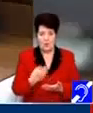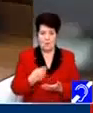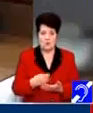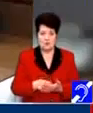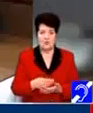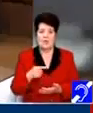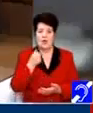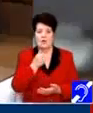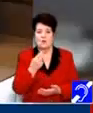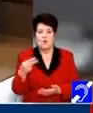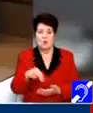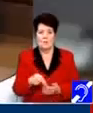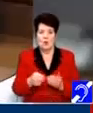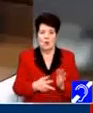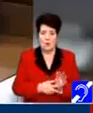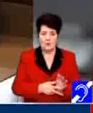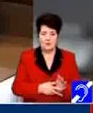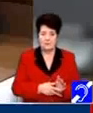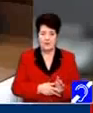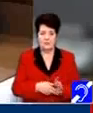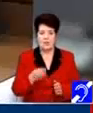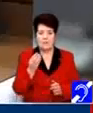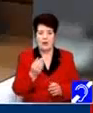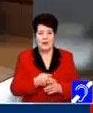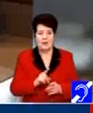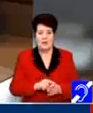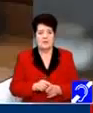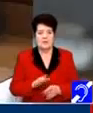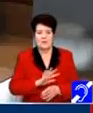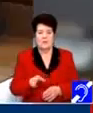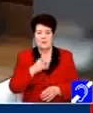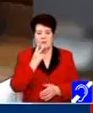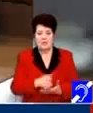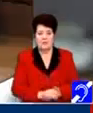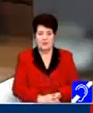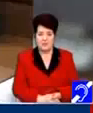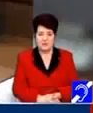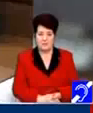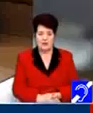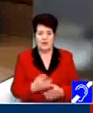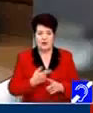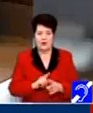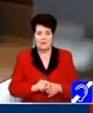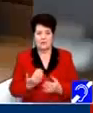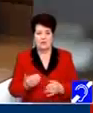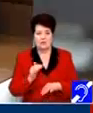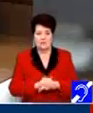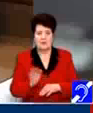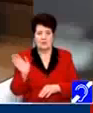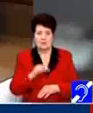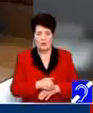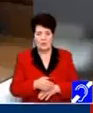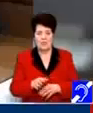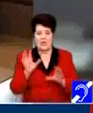pe anul 2018, respectiv noi banii acestea n-am putut să-i prevedem acolo. În cazul de față, noi avem toate